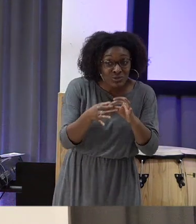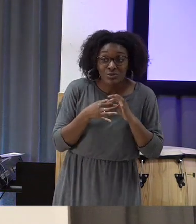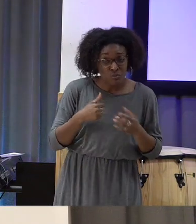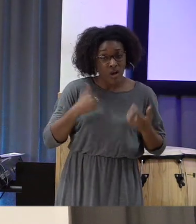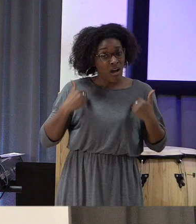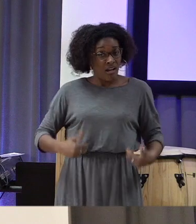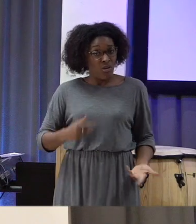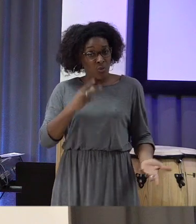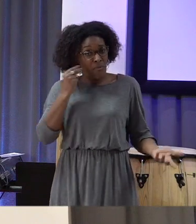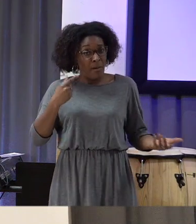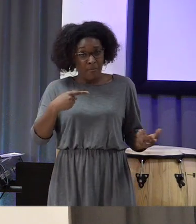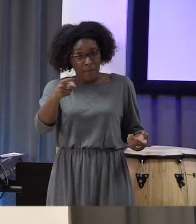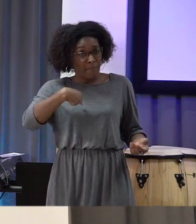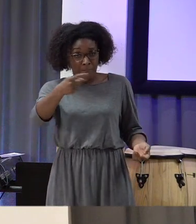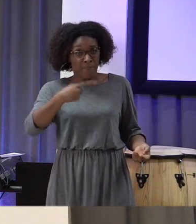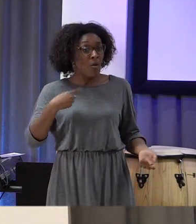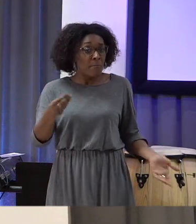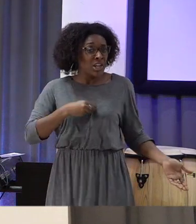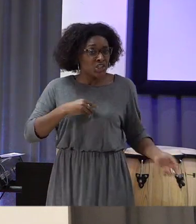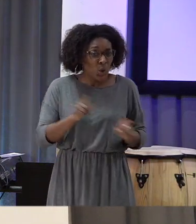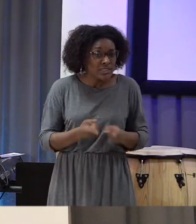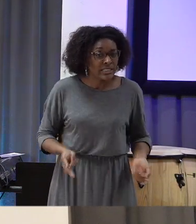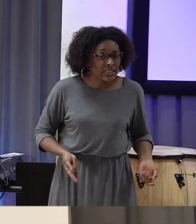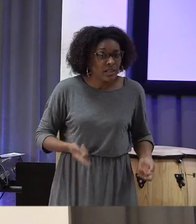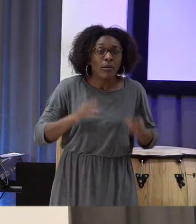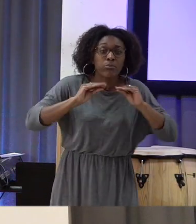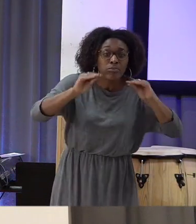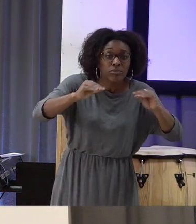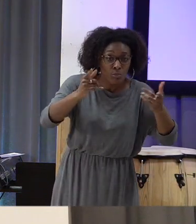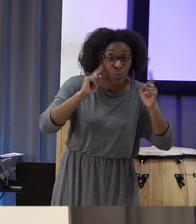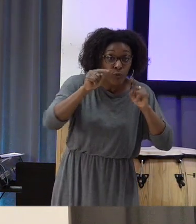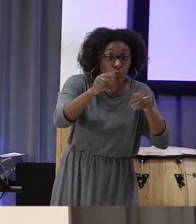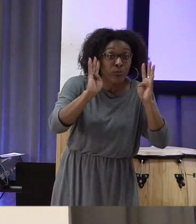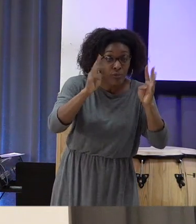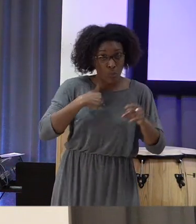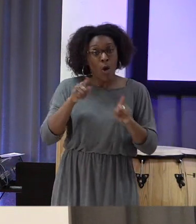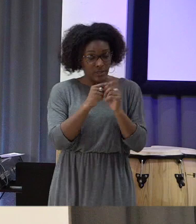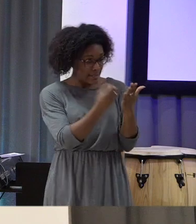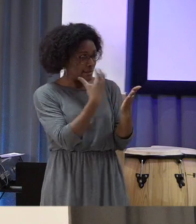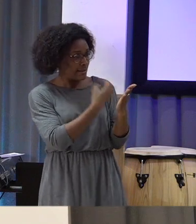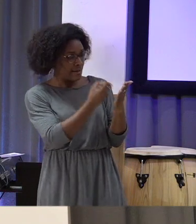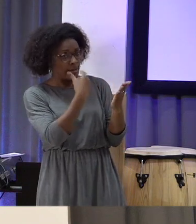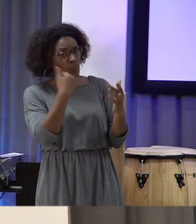pécheurs. Nous vous prêchons et nous prêchons aussi. Au nom de Jésus-Christ.